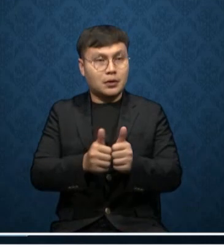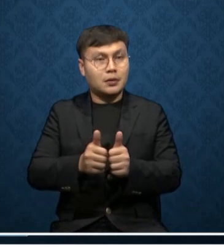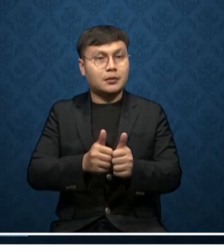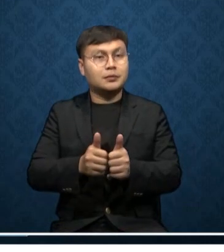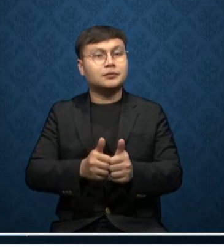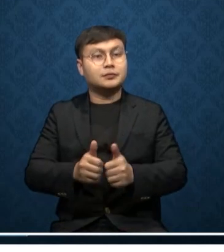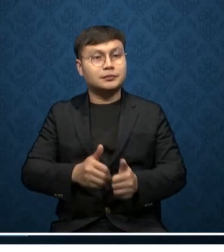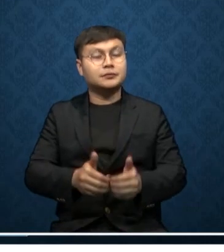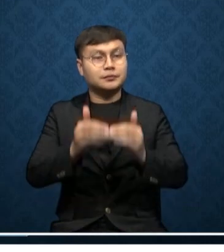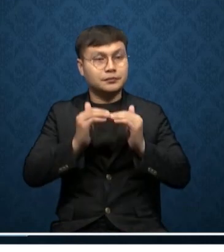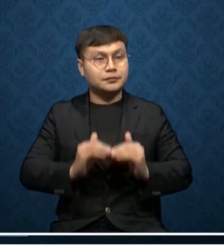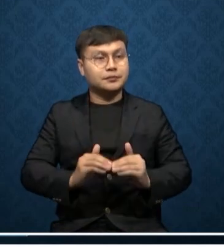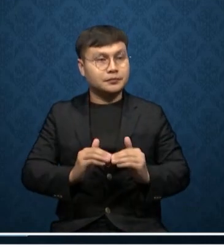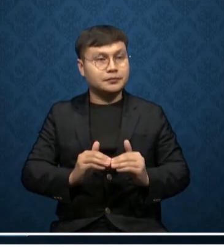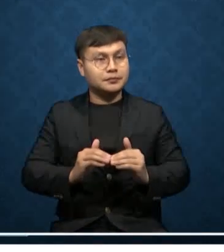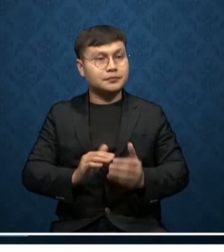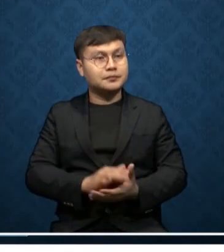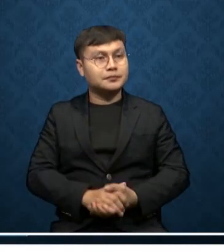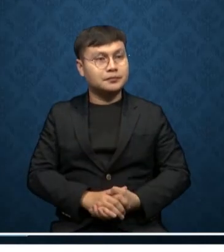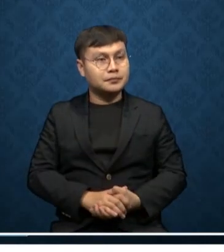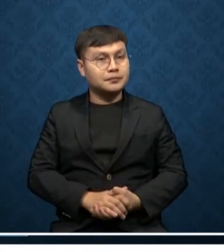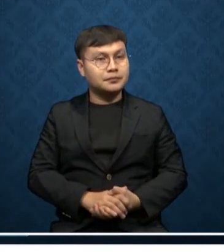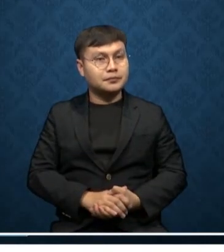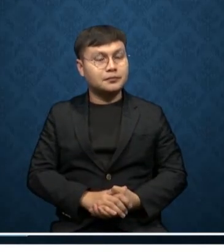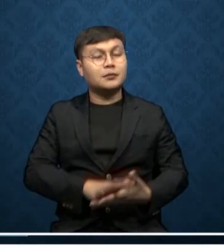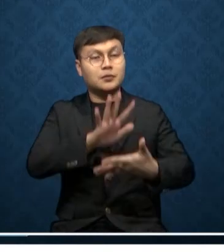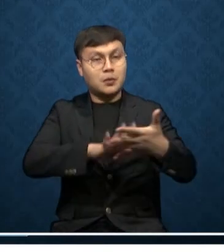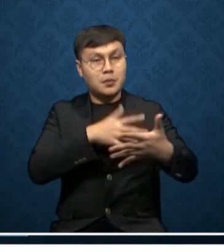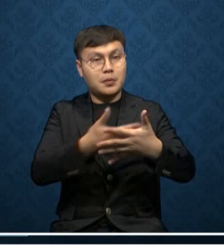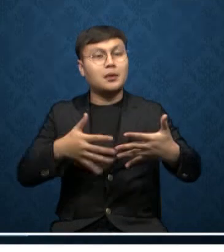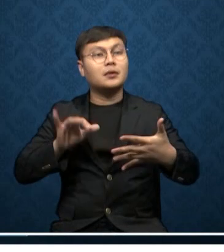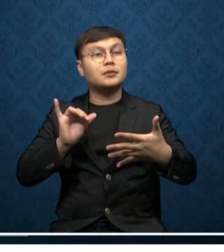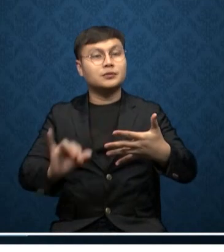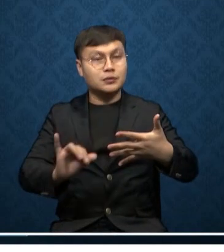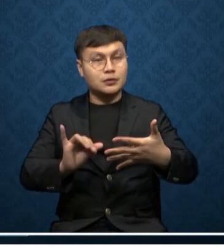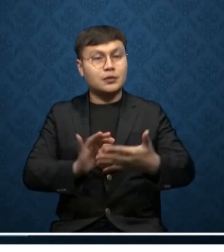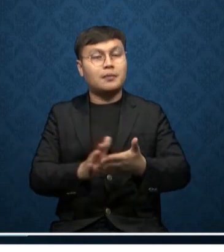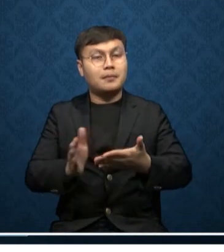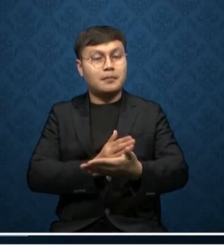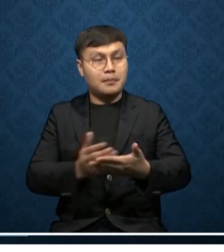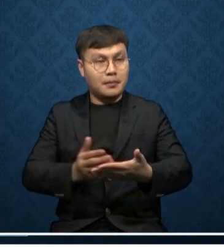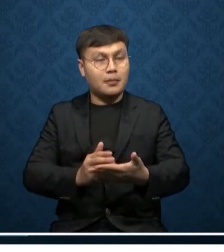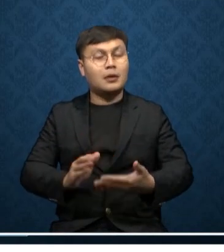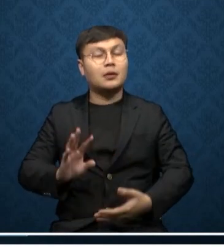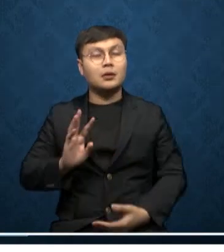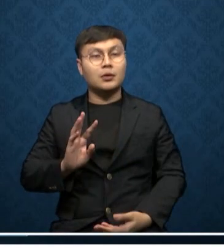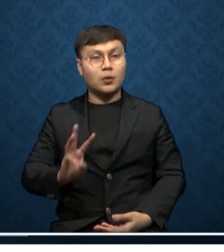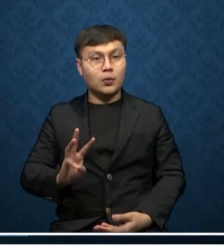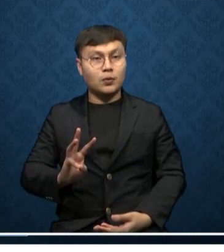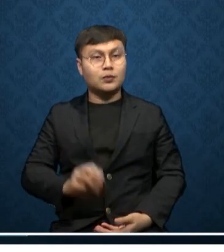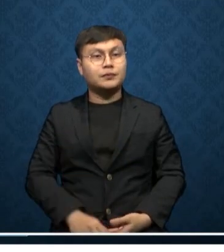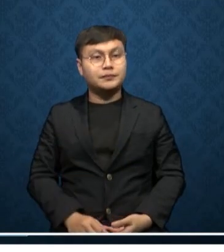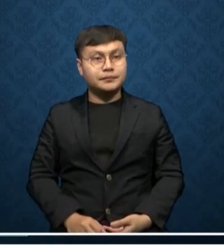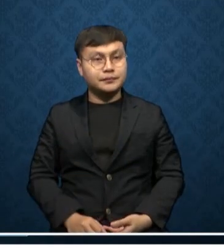นะครับผมจะเข้ามาสู่ประเด็นด้านการเกษตรของยุทธศาสตร์ชาติในหนใน 6ประเด็นที่สำคัญก็คือการขับเคลื่อนเกษตร